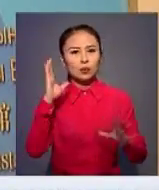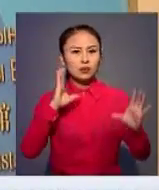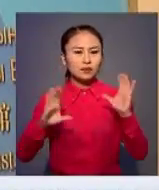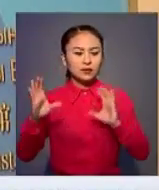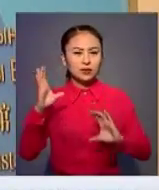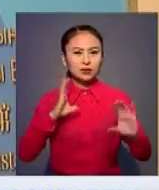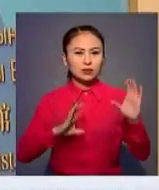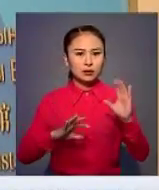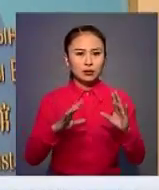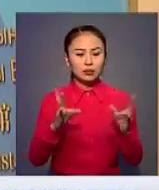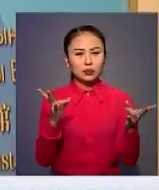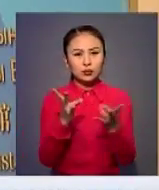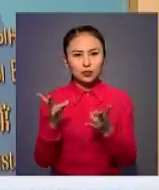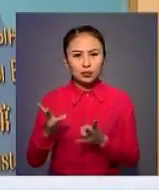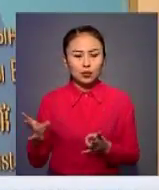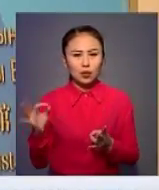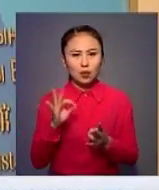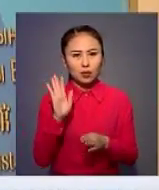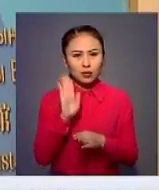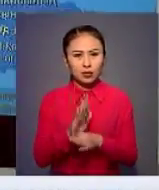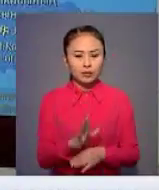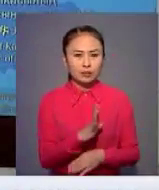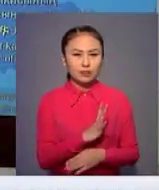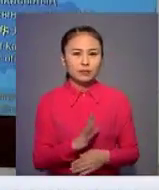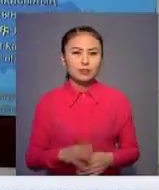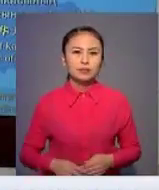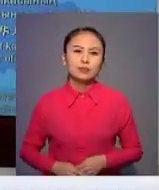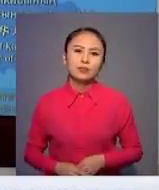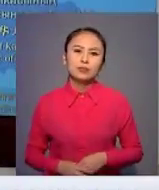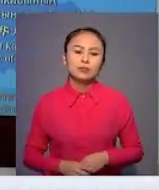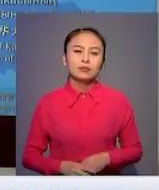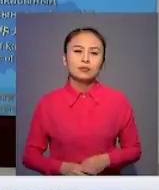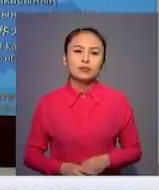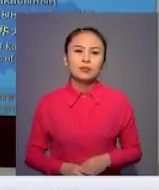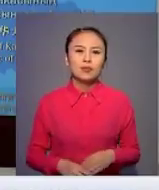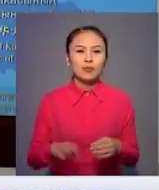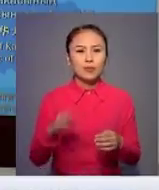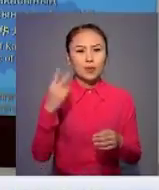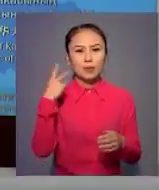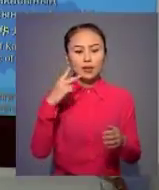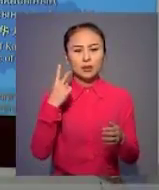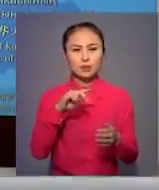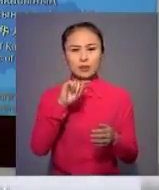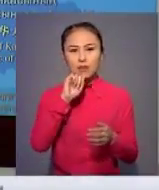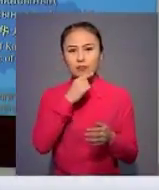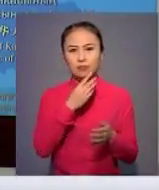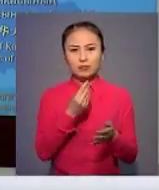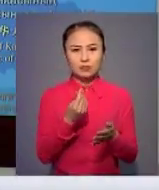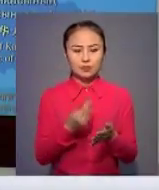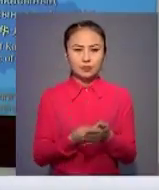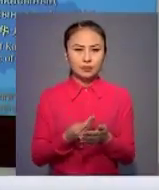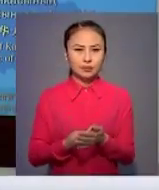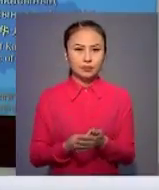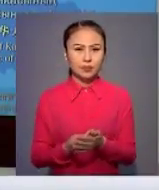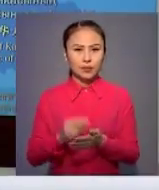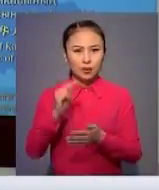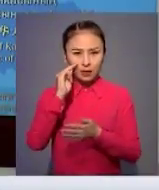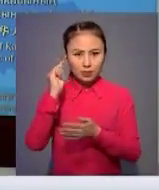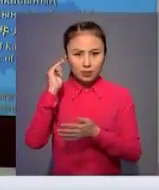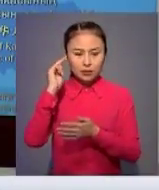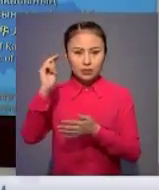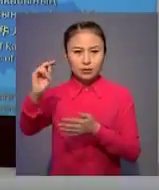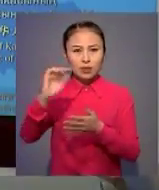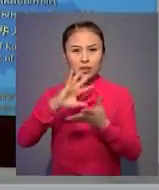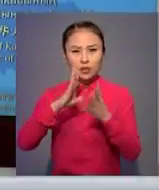университеттермен түйістіру туралы үлкен тапсырма қойды. Чжэцзян қаржы экономикалық университеті Қытайда